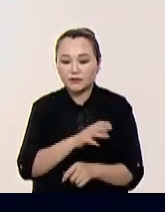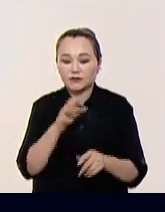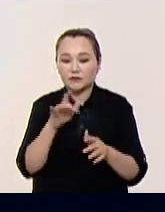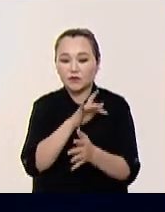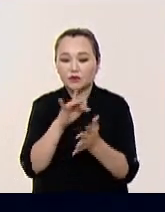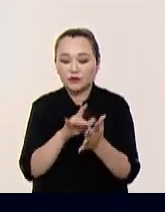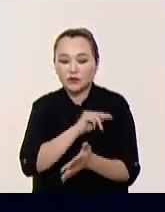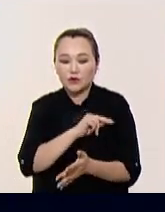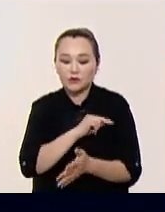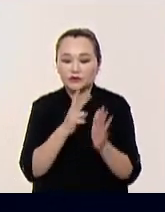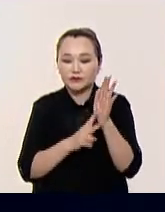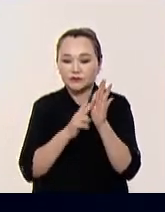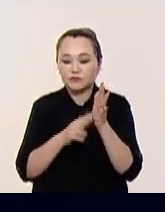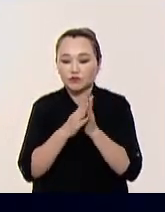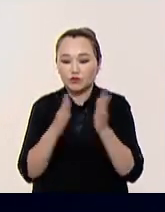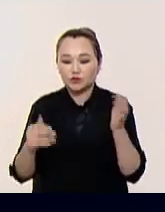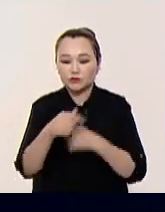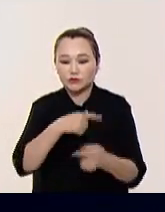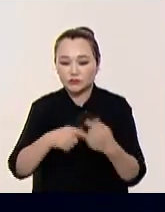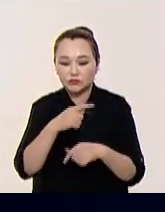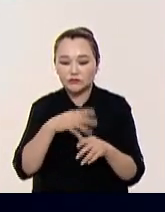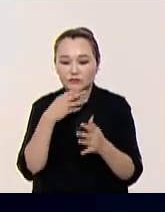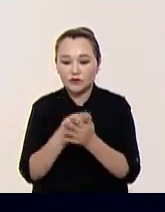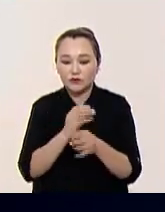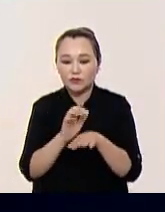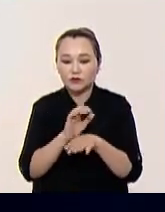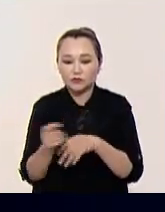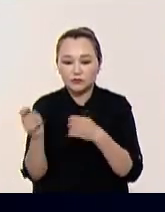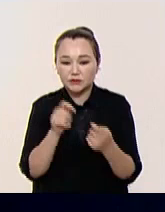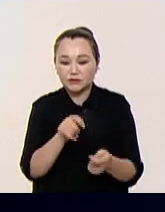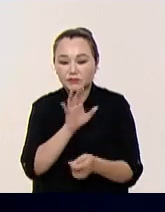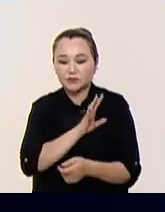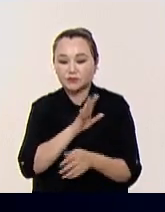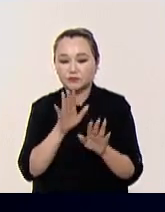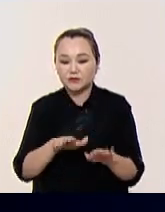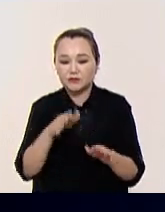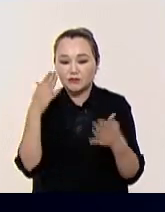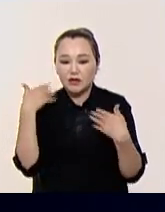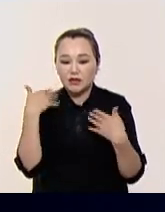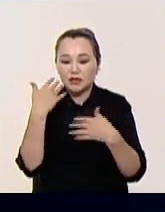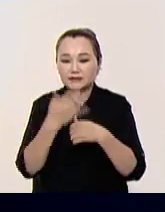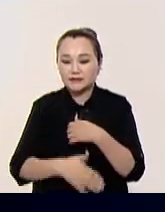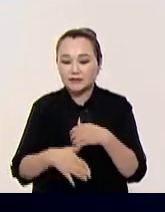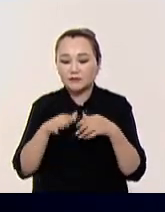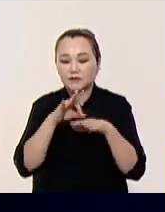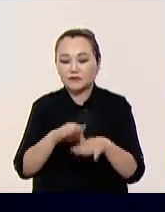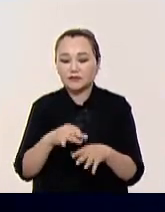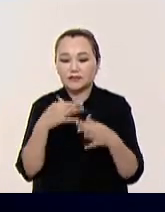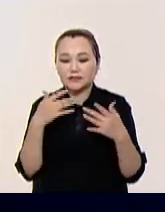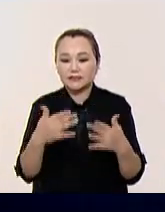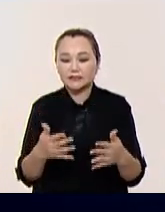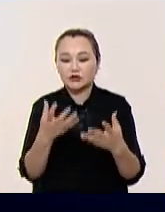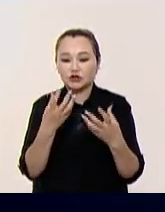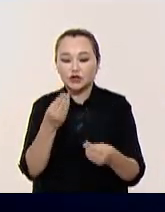мегаполисте жұмыс істейтін 70-ден астам кәсіпорын өз өнімдерін әкелген. Орталық саябақта өтіп жатқан көрмеде халықтың сұранысына ие